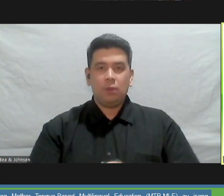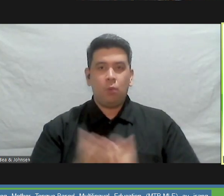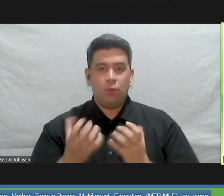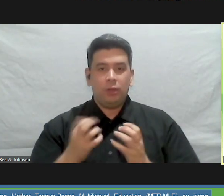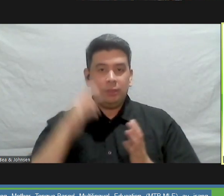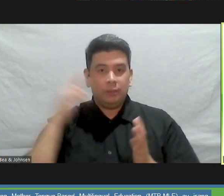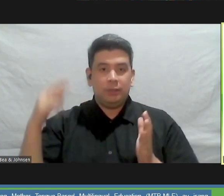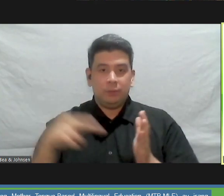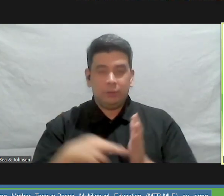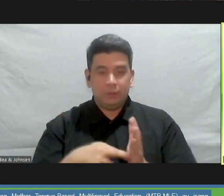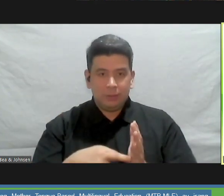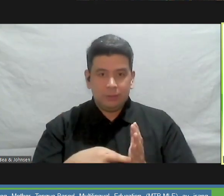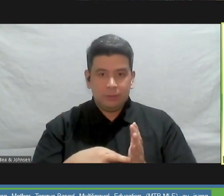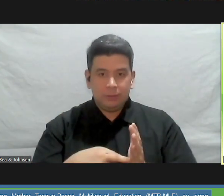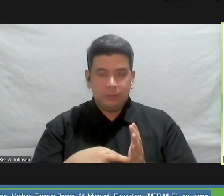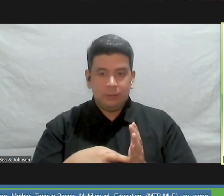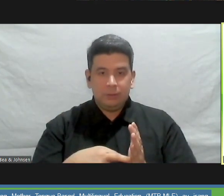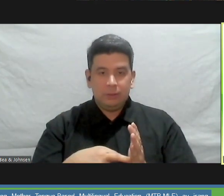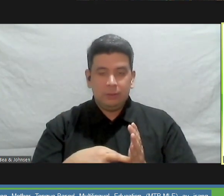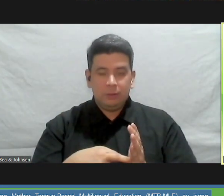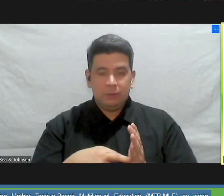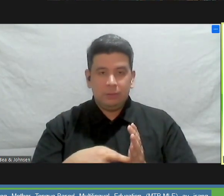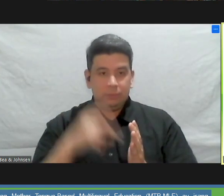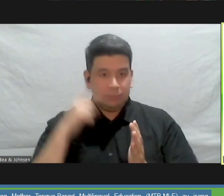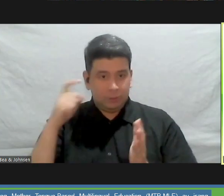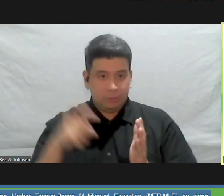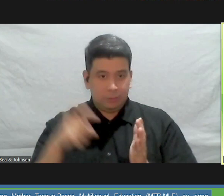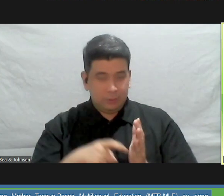naging tagapagbahagi at tagapagsalita.